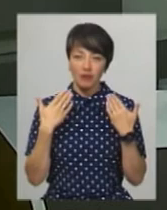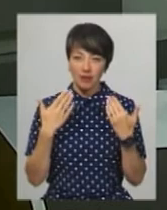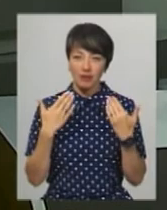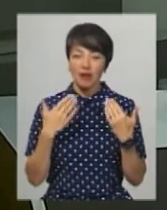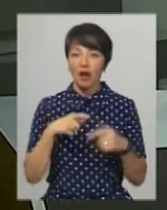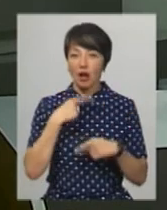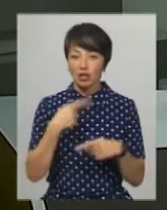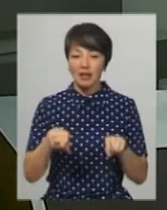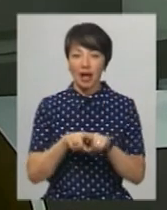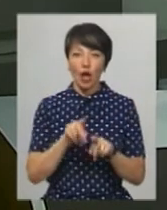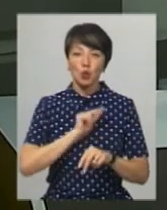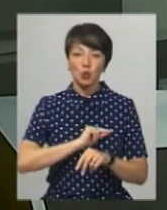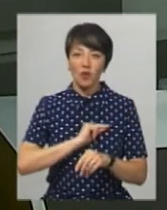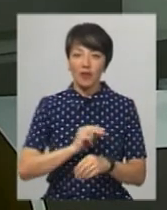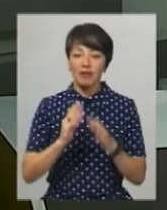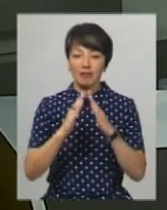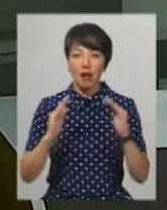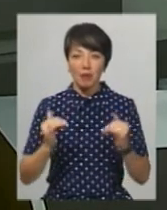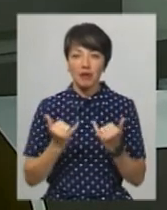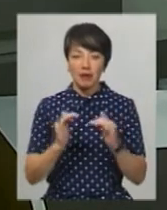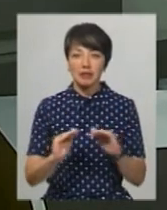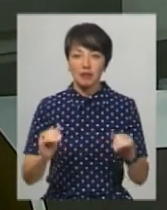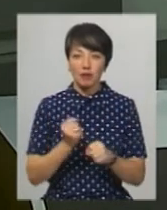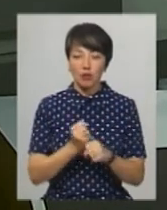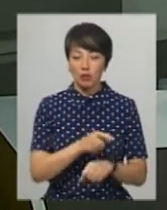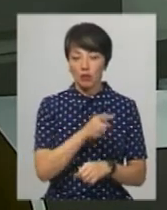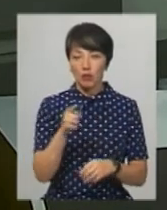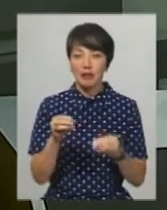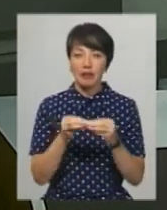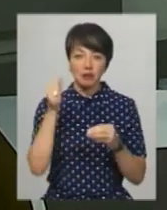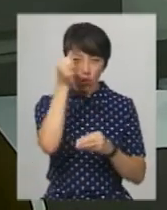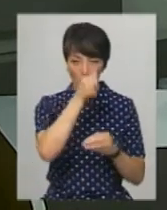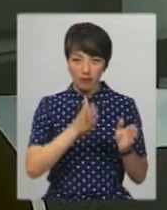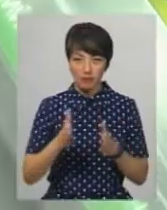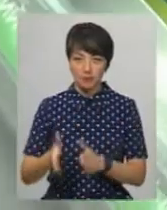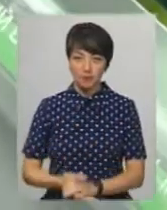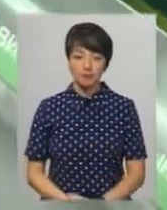Тамара Іванюк каже, такий трудовий табір для дітей в Славуті влаштовують протягом 10 років.